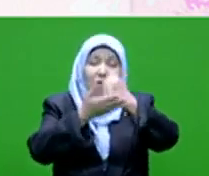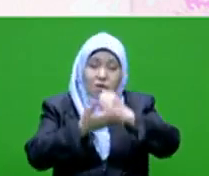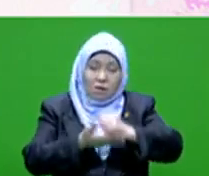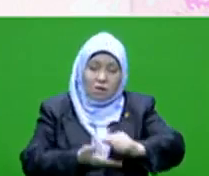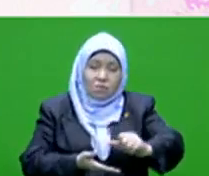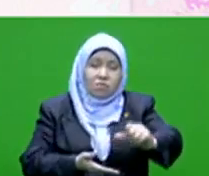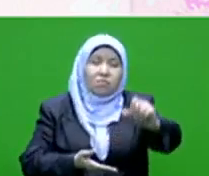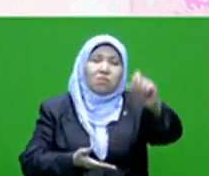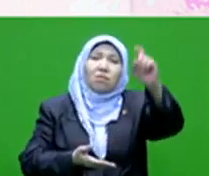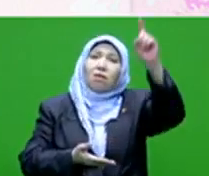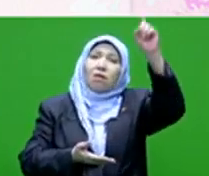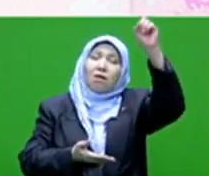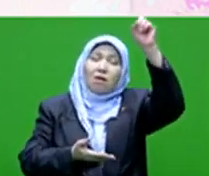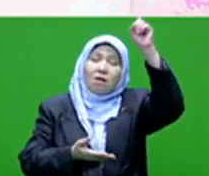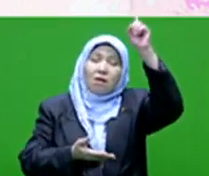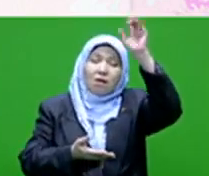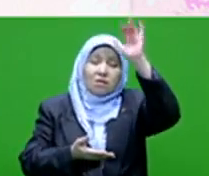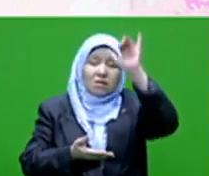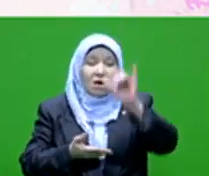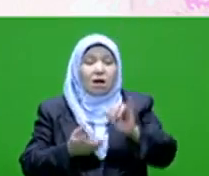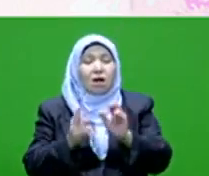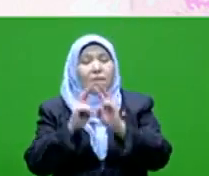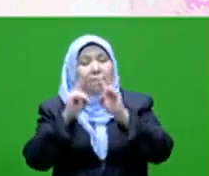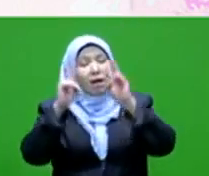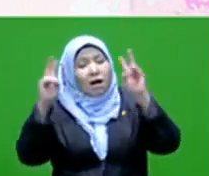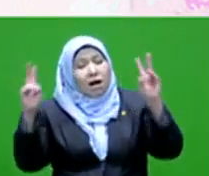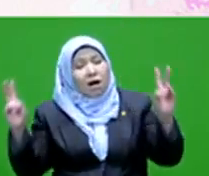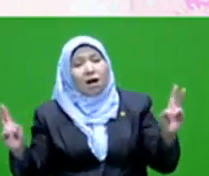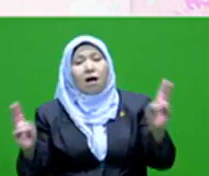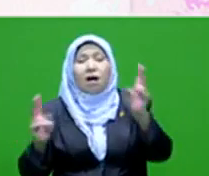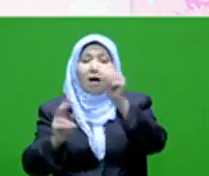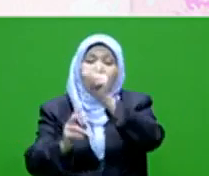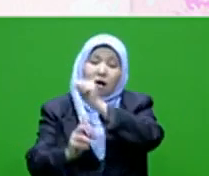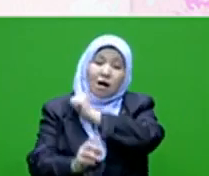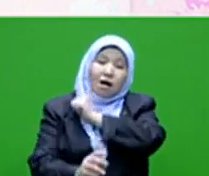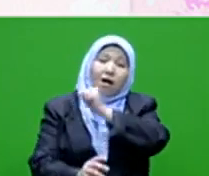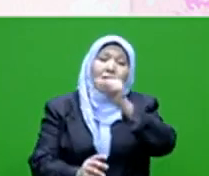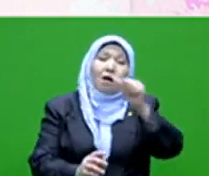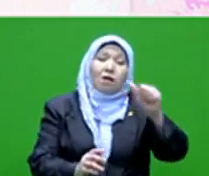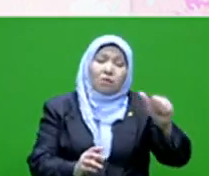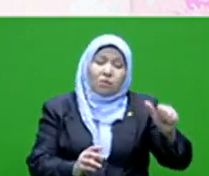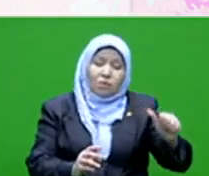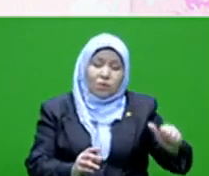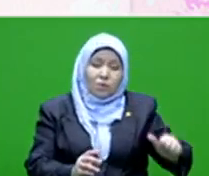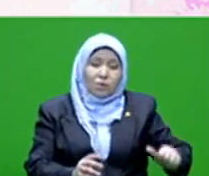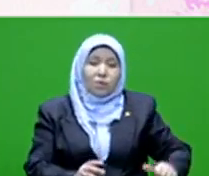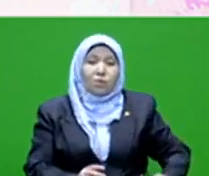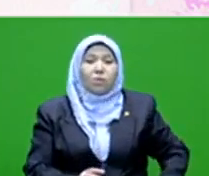بالله العلي العظيم.